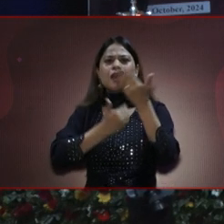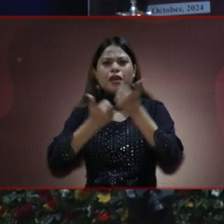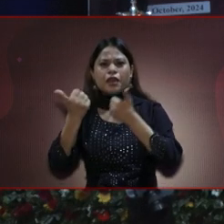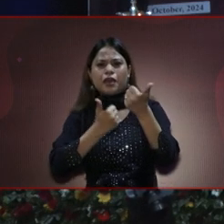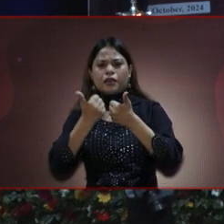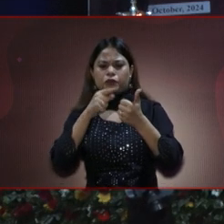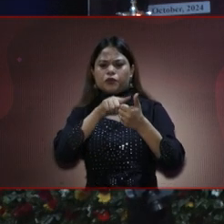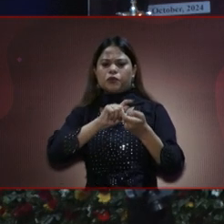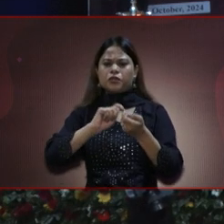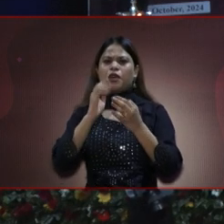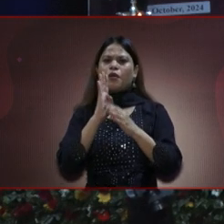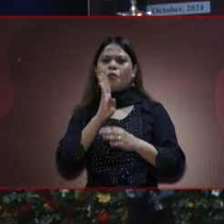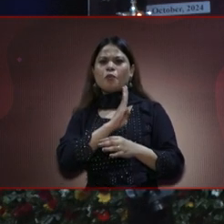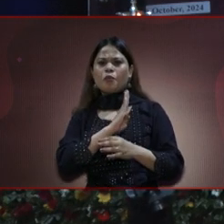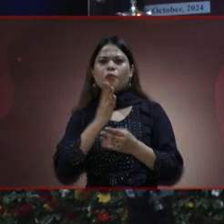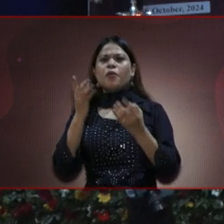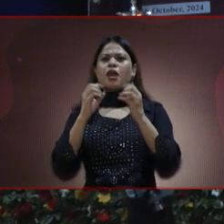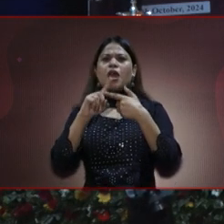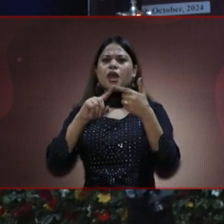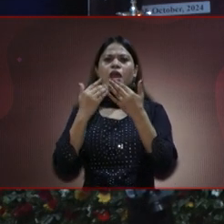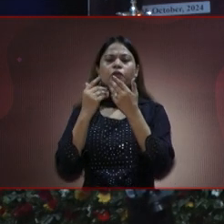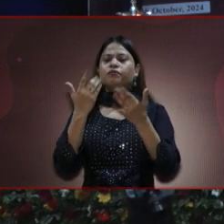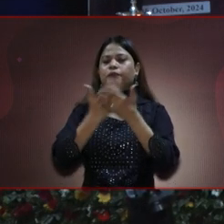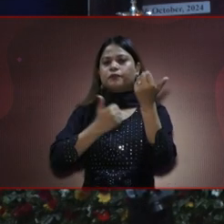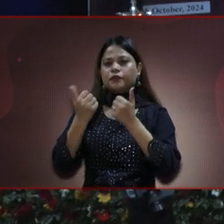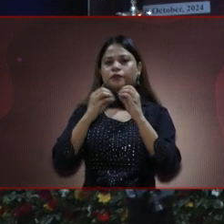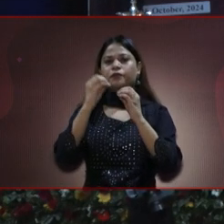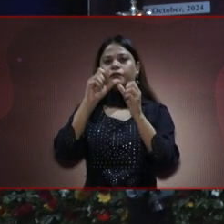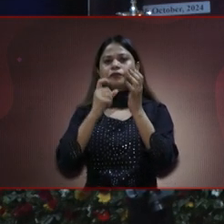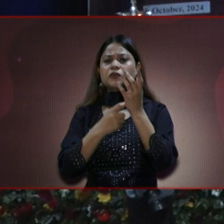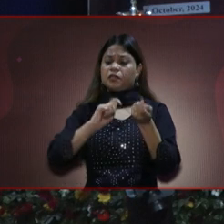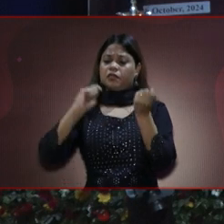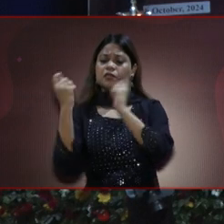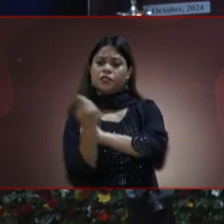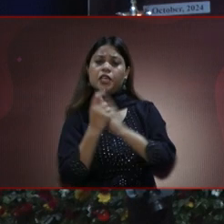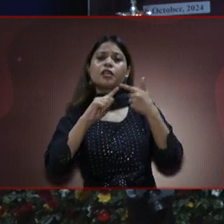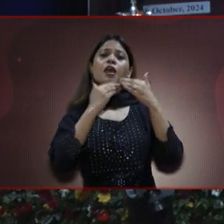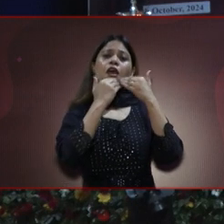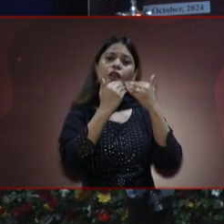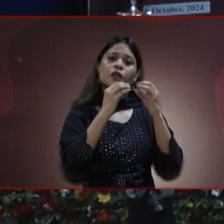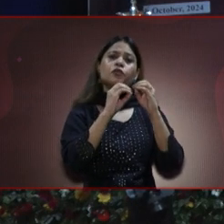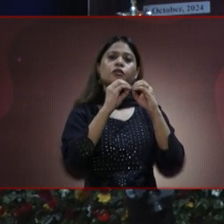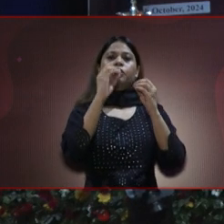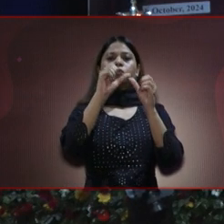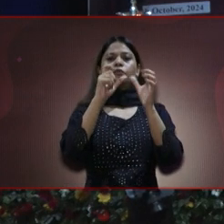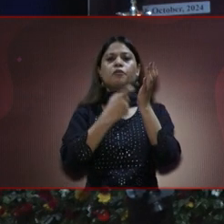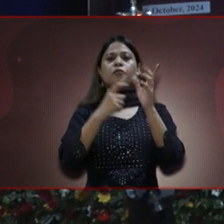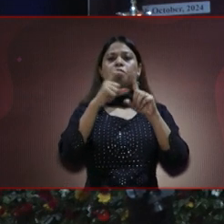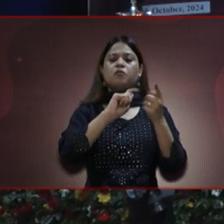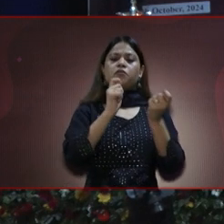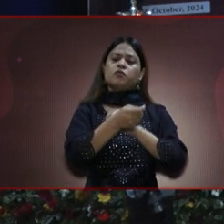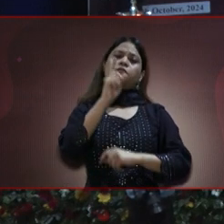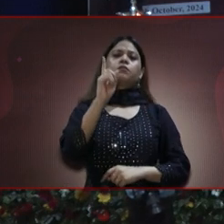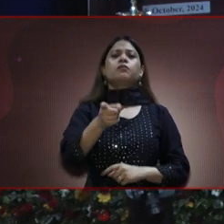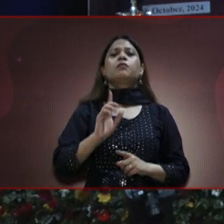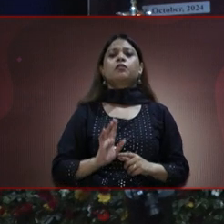बोर्ड बनानी है। मैंडेट तो था ही एजुकेशन बोर्ड बनाने के लिए, धीरे धीरे CBSE कुछ अन्य कामों में